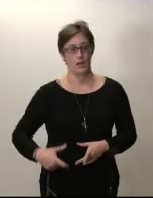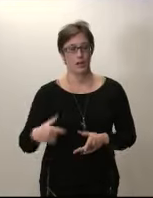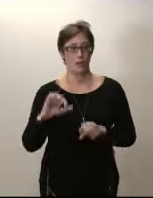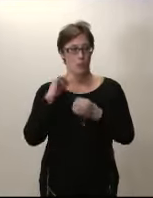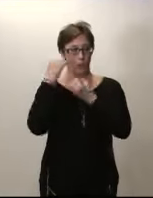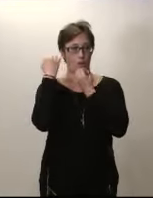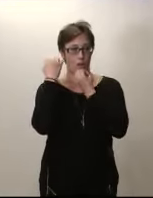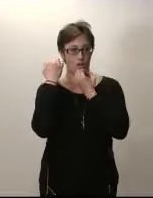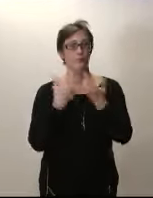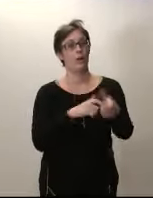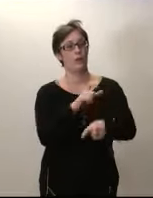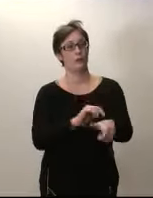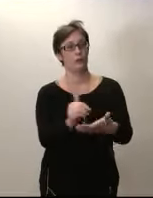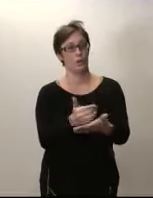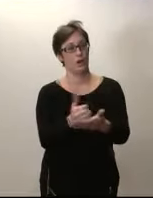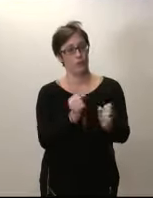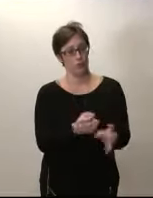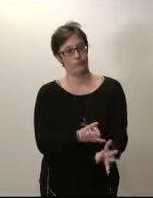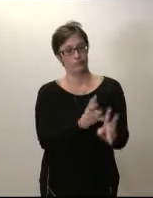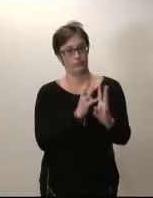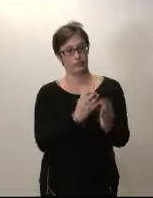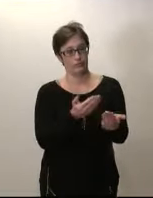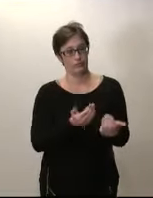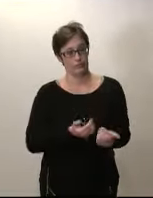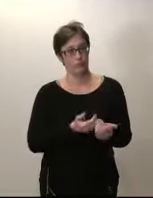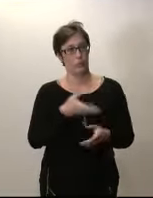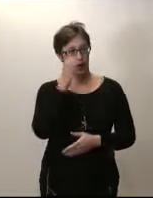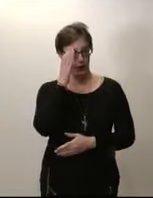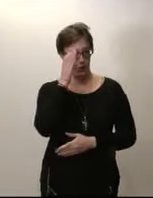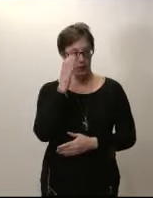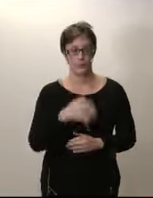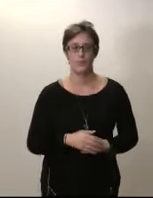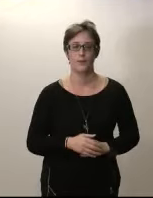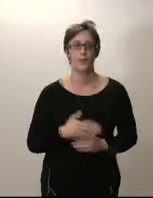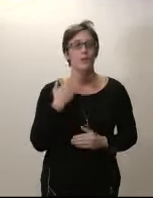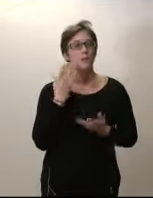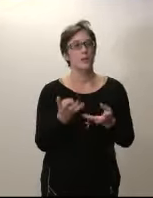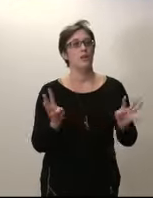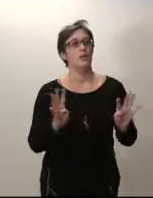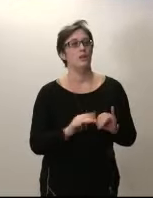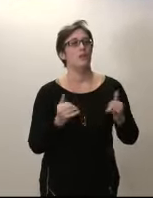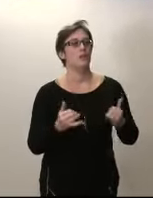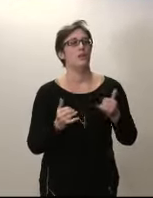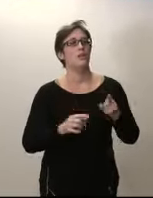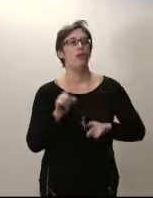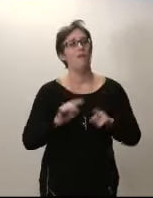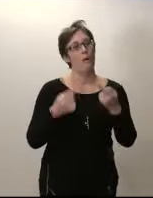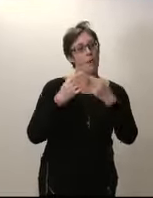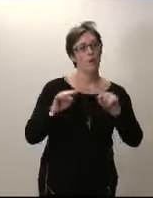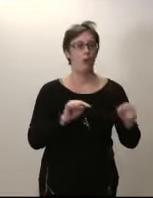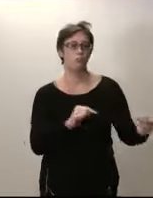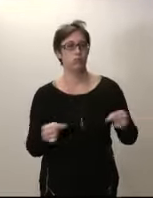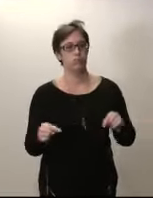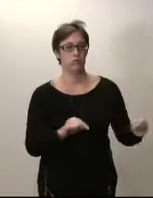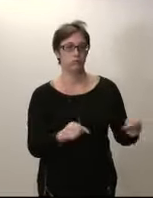de ses salariés. Si dans le cadre de cette Assemblée, nos opinions diffèrent parfois, sachons nous retrouver sur